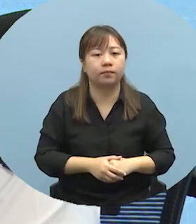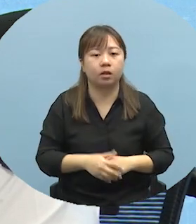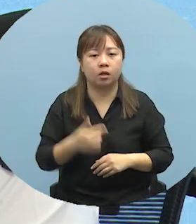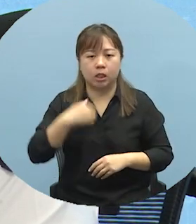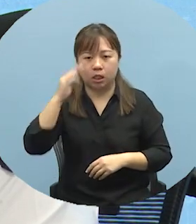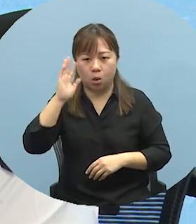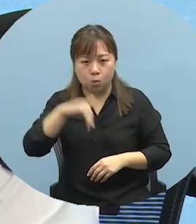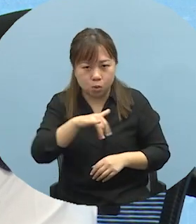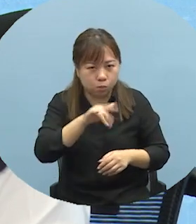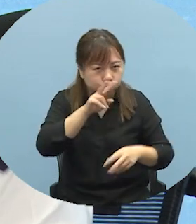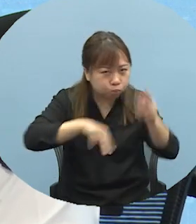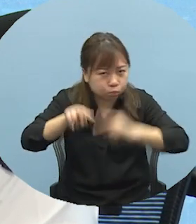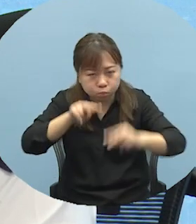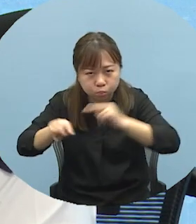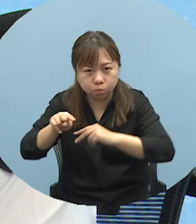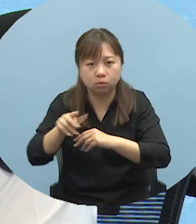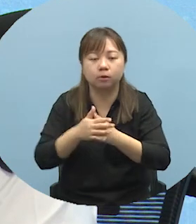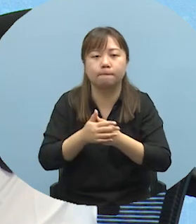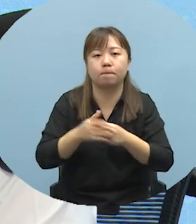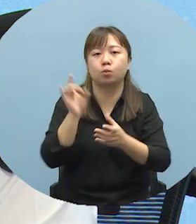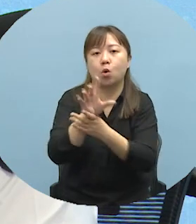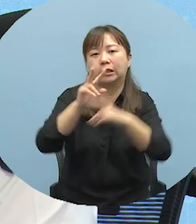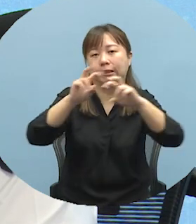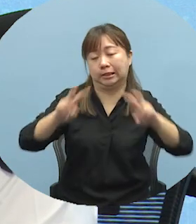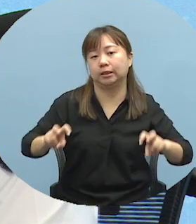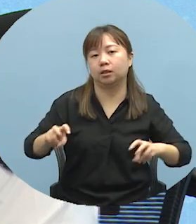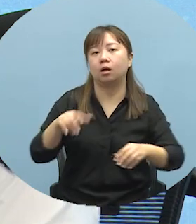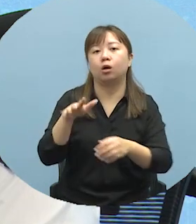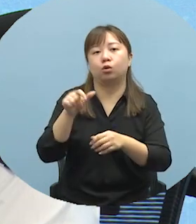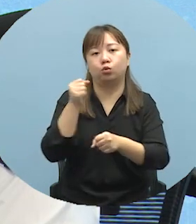導，盡早展開調查同埋執法行動，